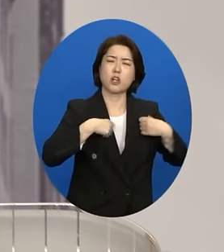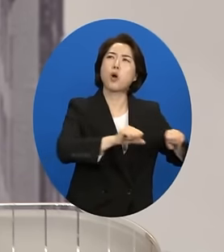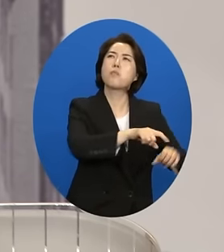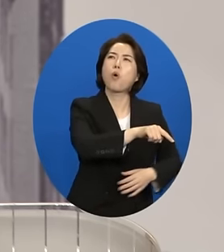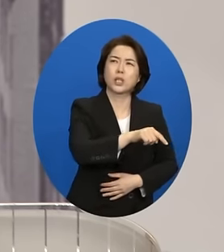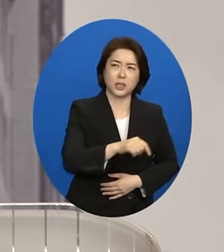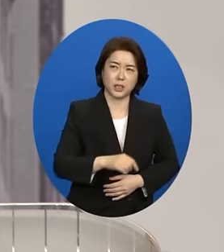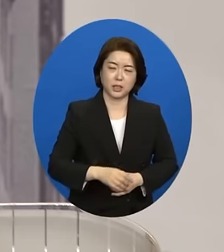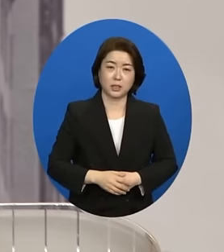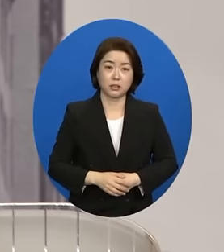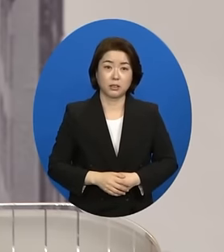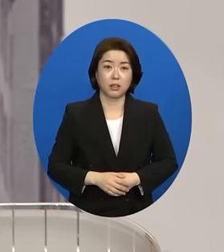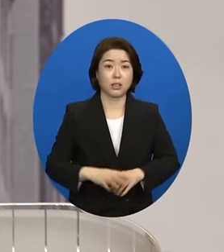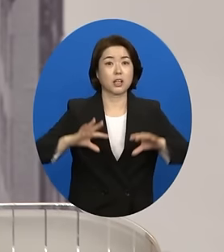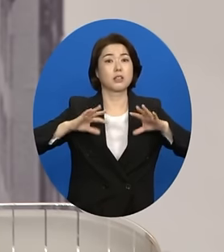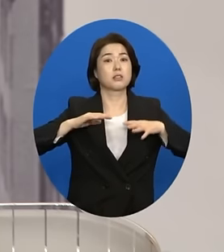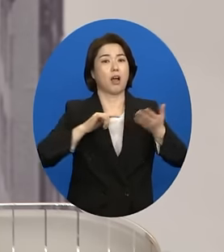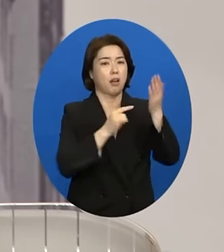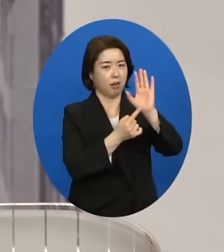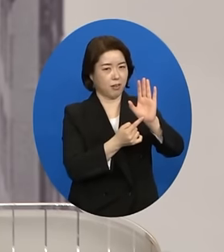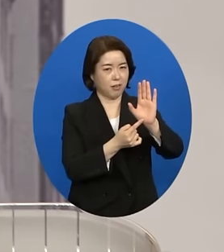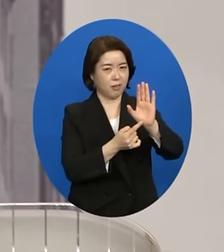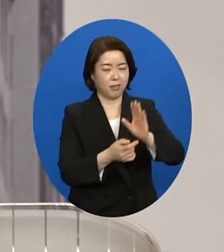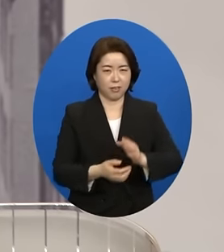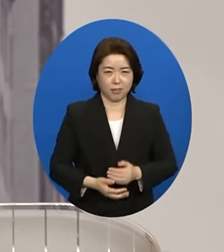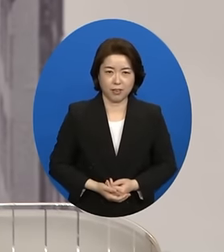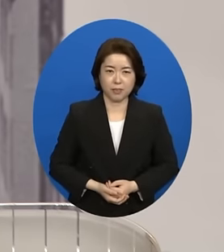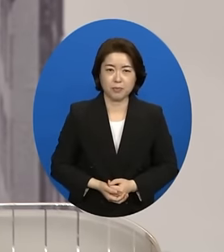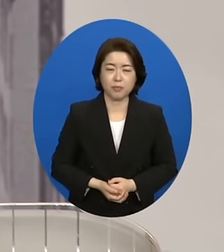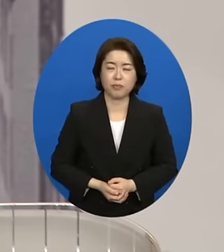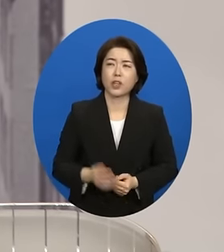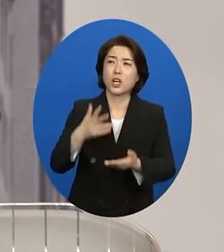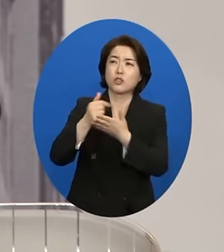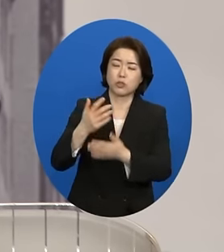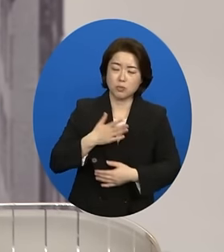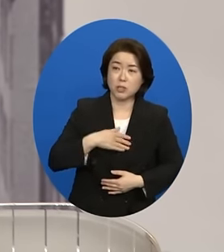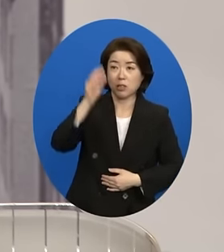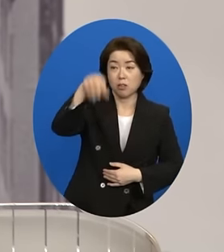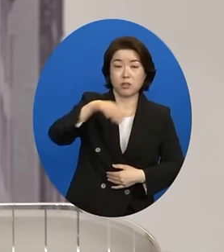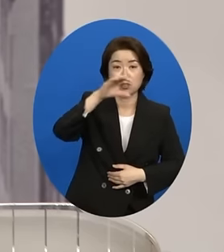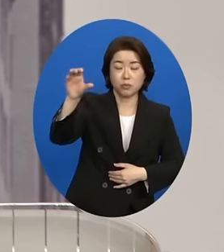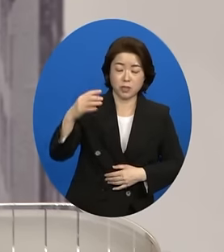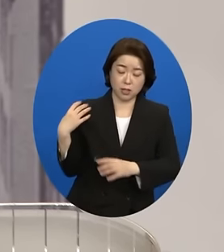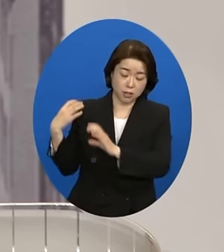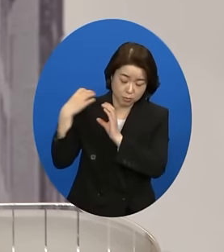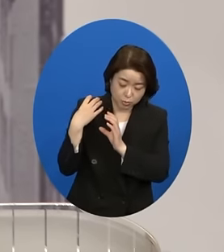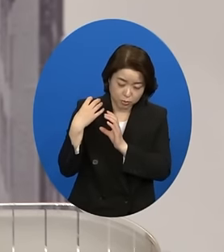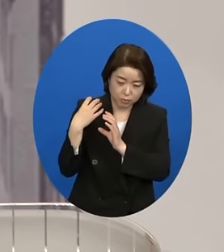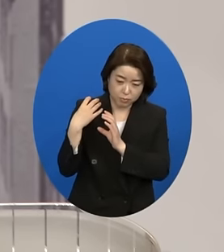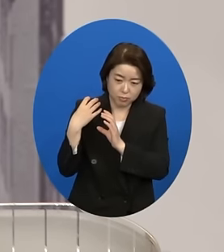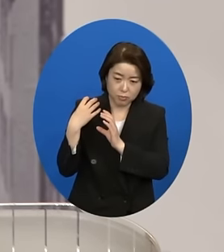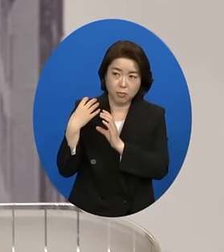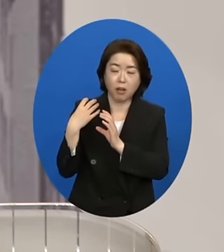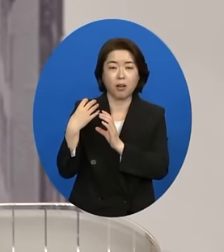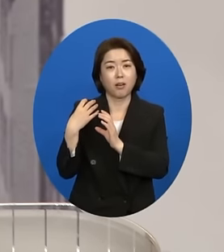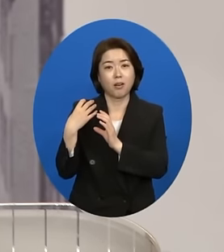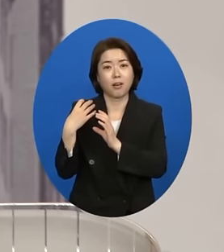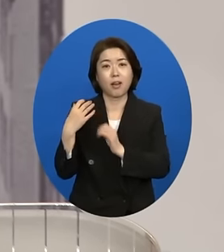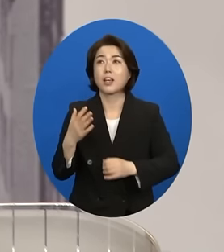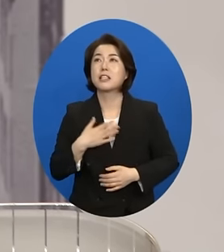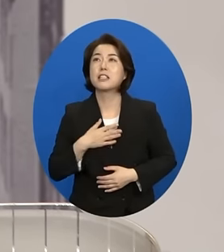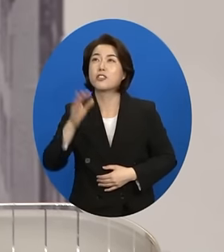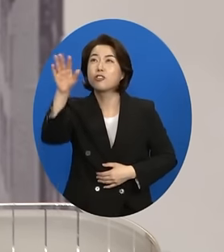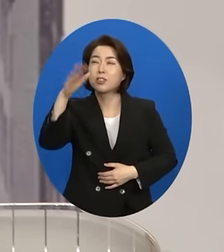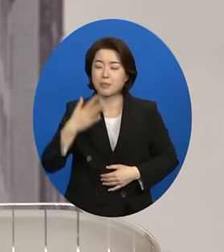포기했습니다. 자랑하는 거죠. 주님, 제가 십자가를 치겠습니다. 제 십자가입니다. 제가 이